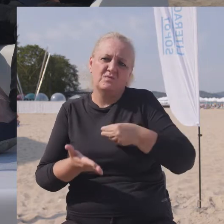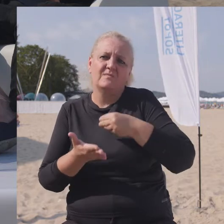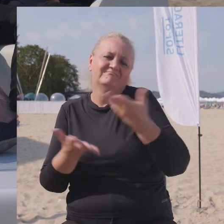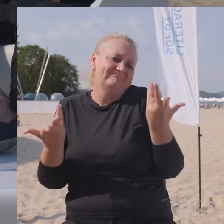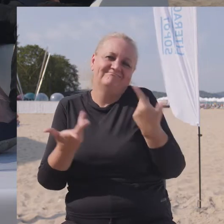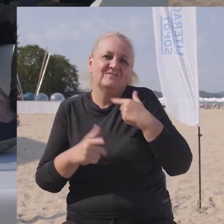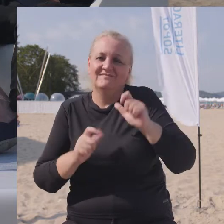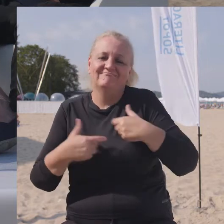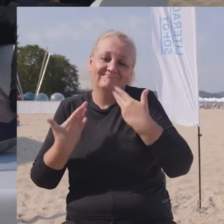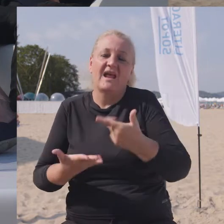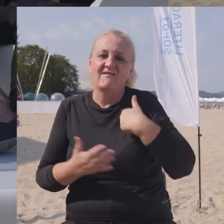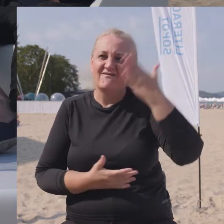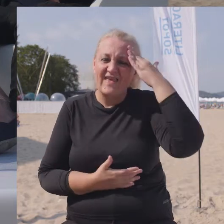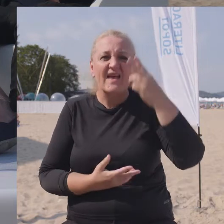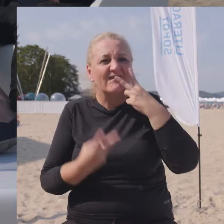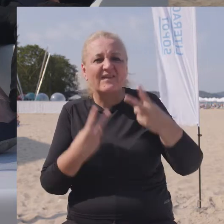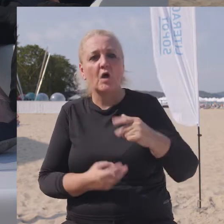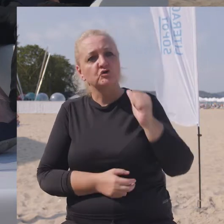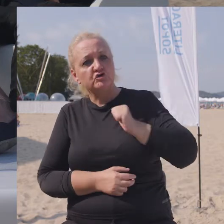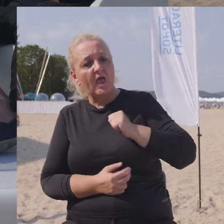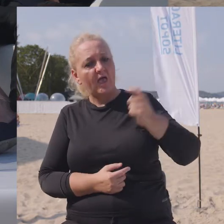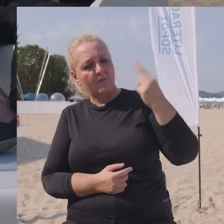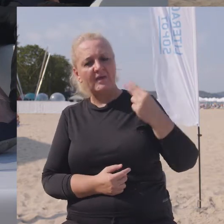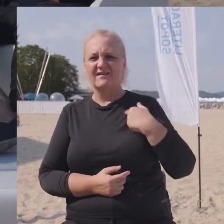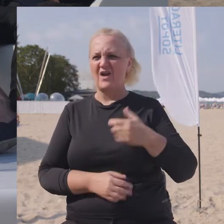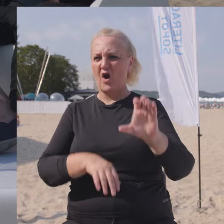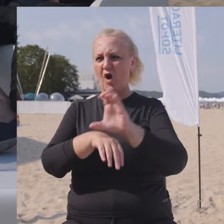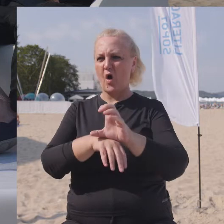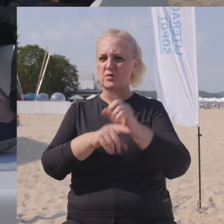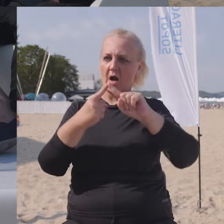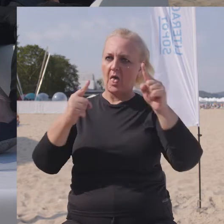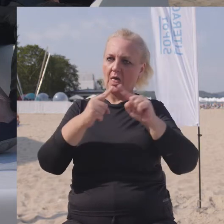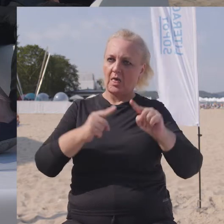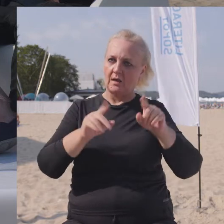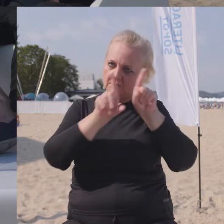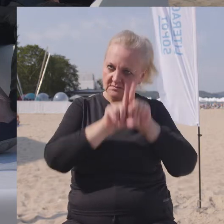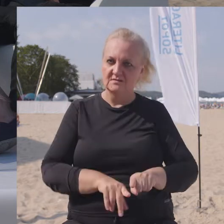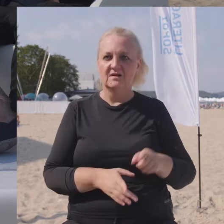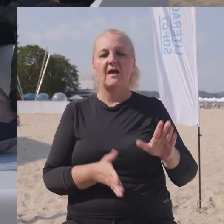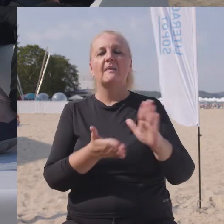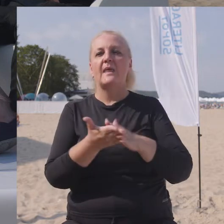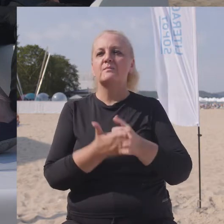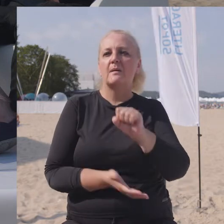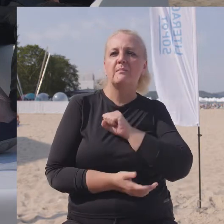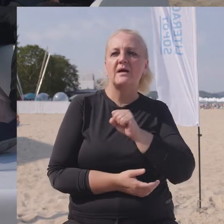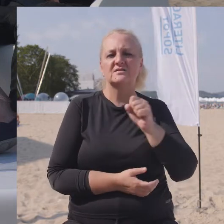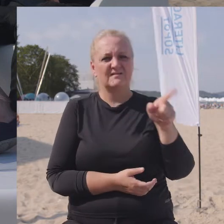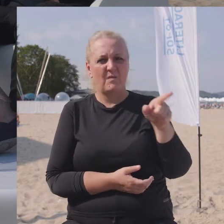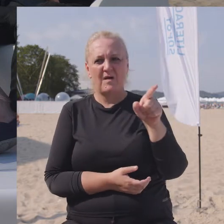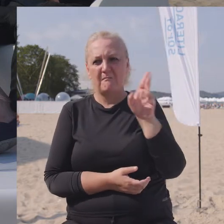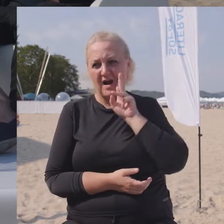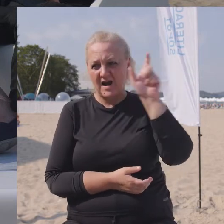jakieś coachingowe bzdety, bądź sobą, to po pierwsze myślę o, nie wiem, bezrobotnej, samotnej matce trójki